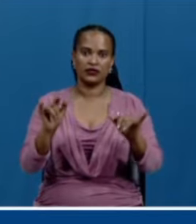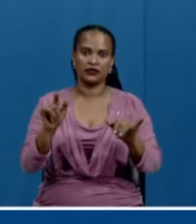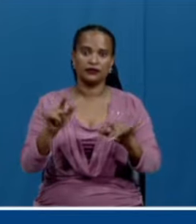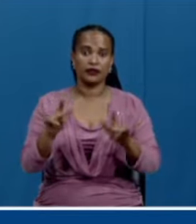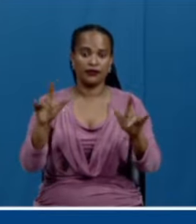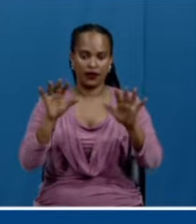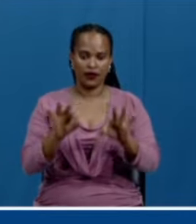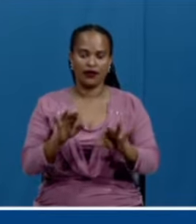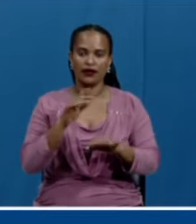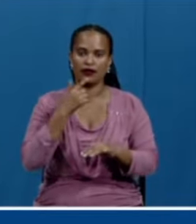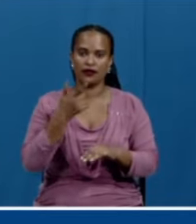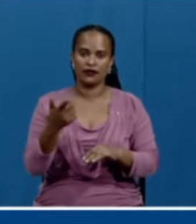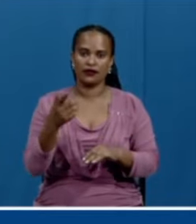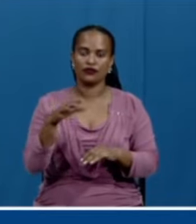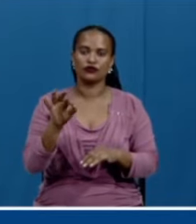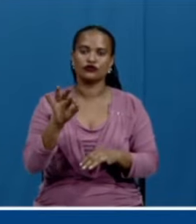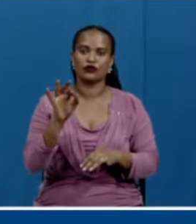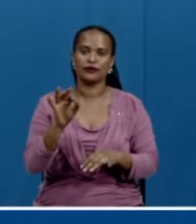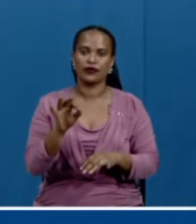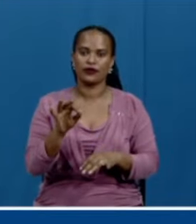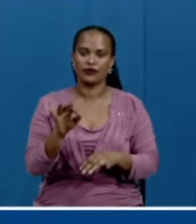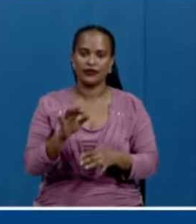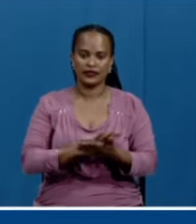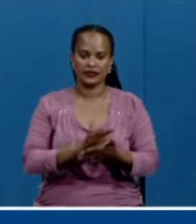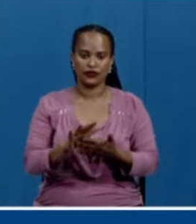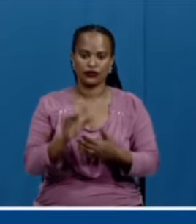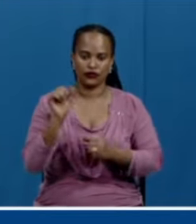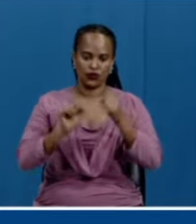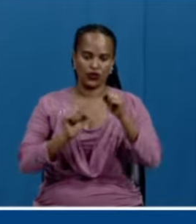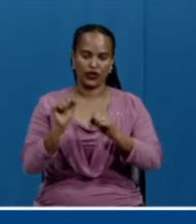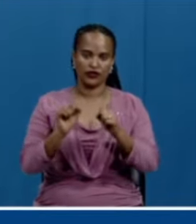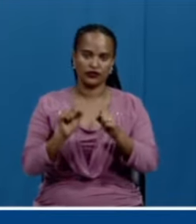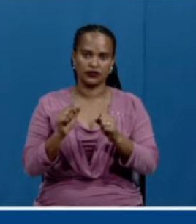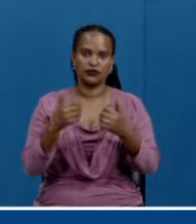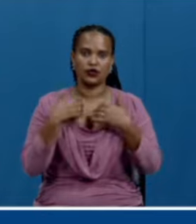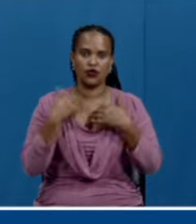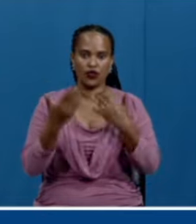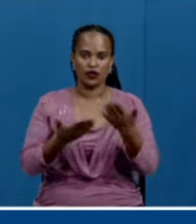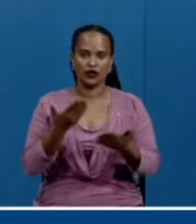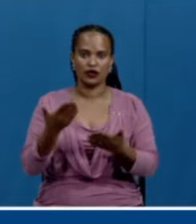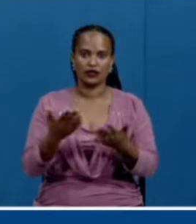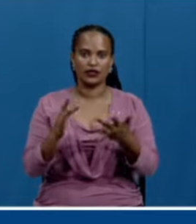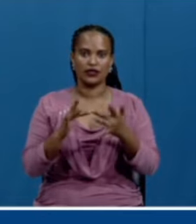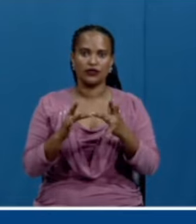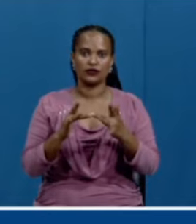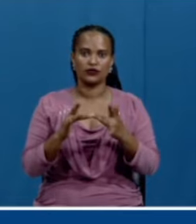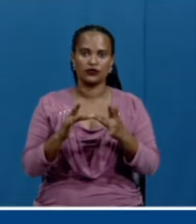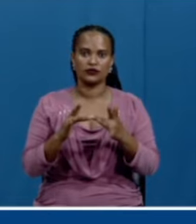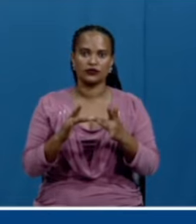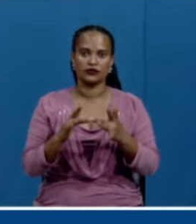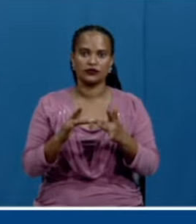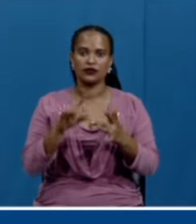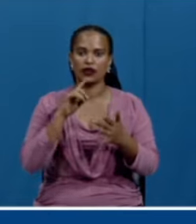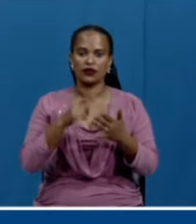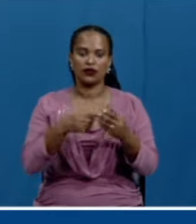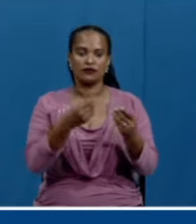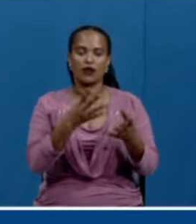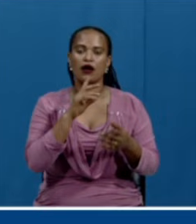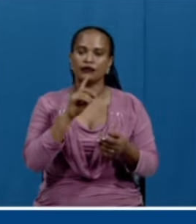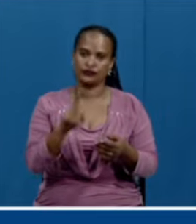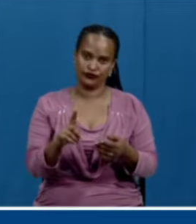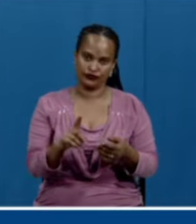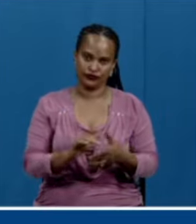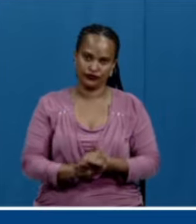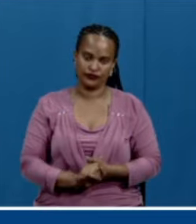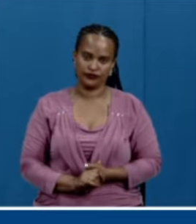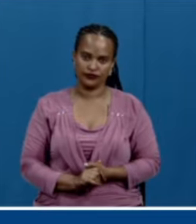ብጣዕሚ ኣገዳሲ ነገር ኮይኑ ዝረኸብኩናዮ ፅሬትን ተወዳዳርነትን ዘለዎ ግልጋሎት ኔትወርክን ዳታን ንምሃብ ምድላው እዩ።